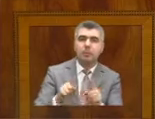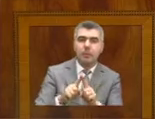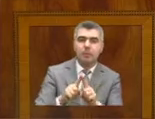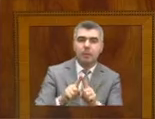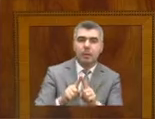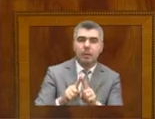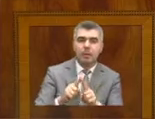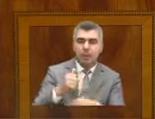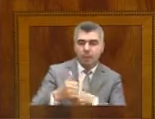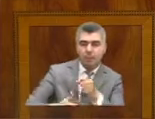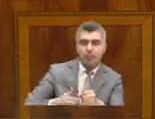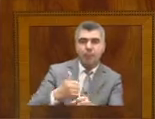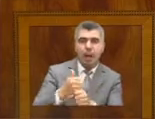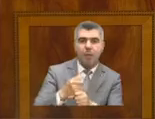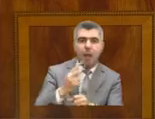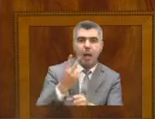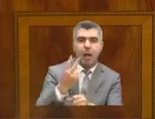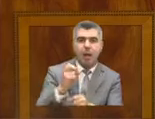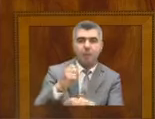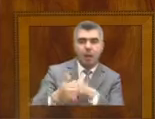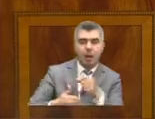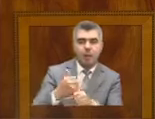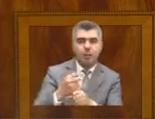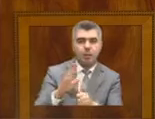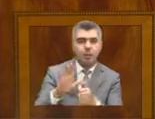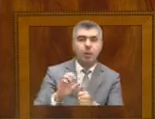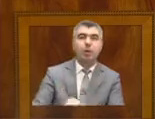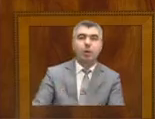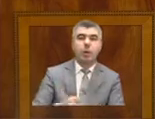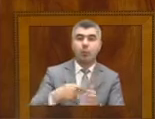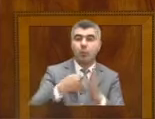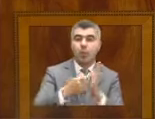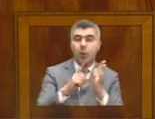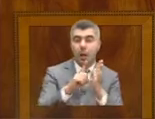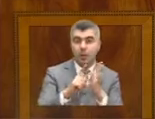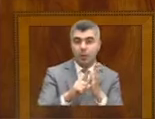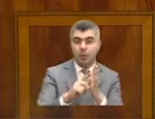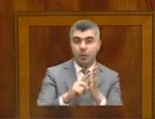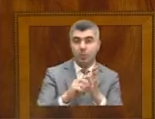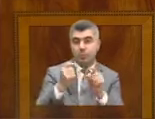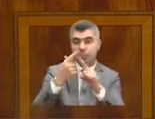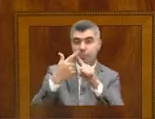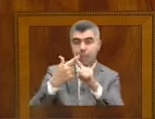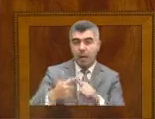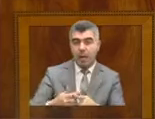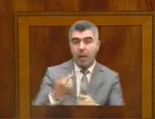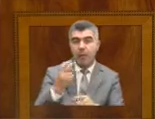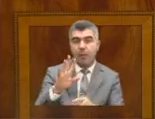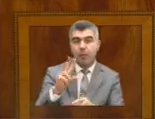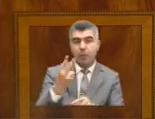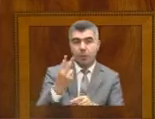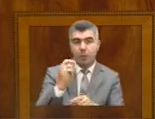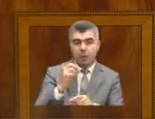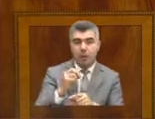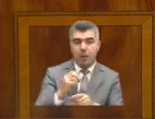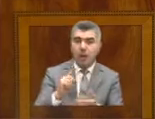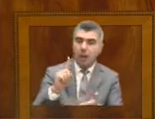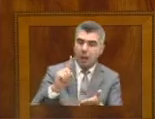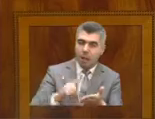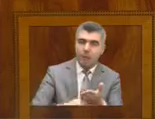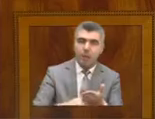من ولايتها، وسيكون مشروع قانون المالية لسنة 2025 أحد المحطات البارزة